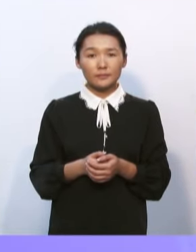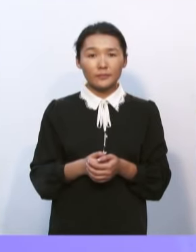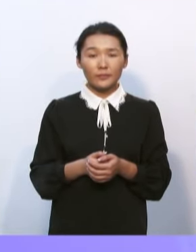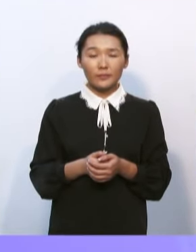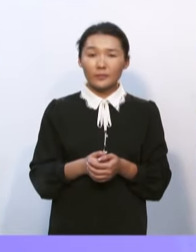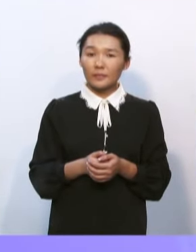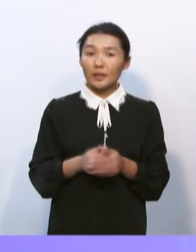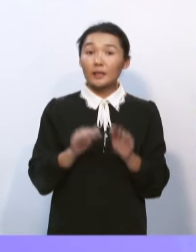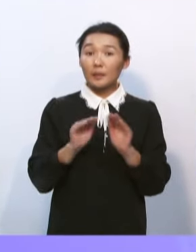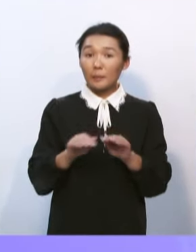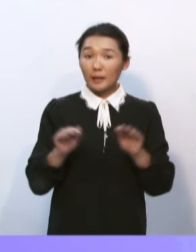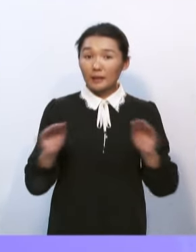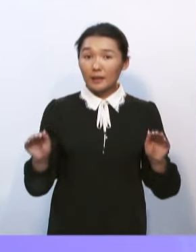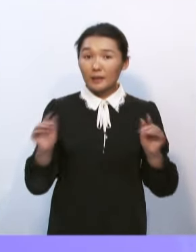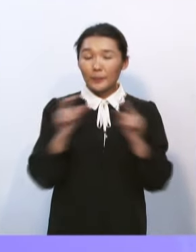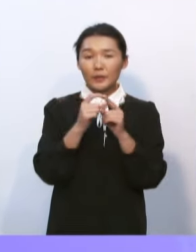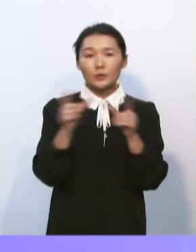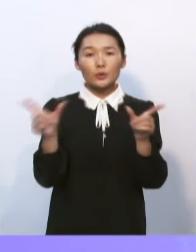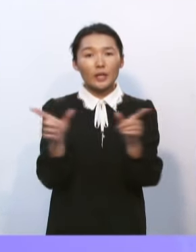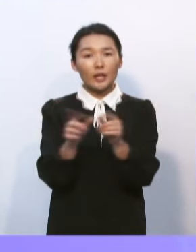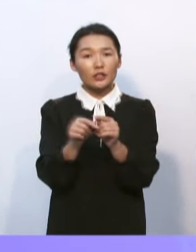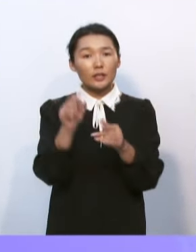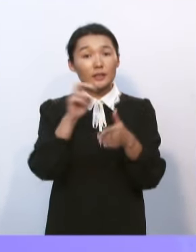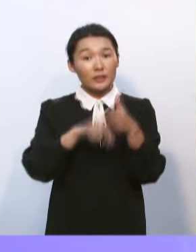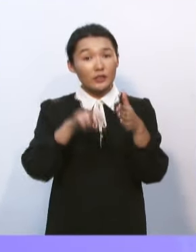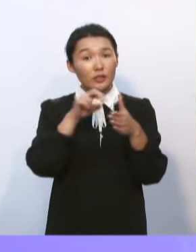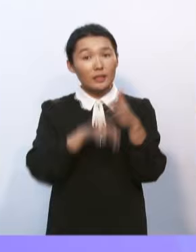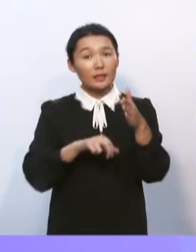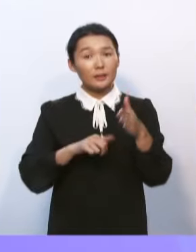Кана балдар, сөз айкаштарды текшерели.